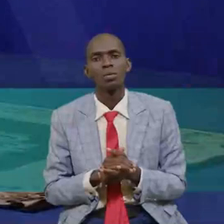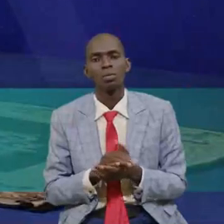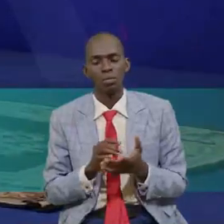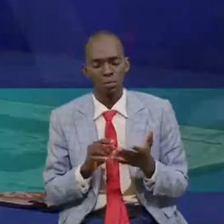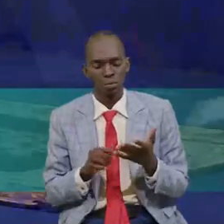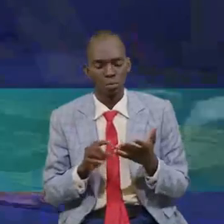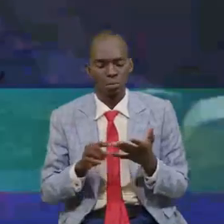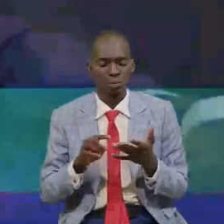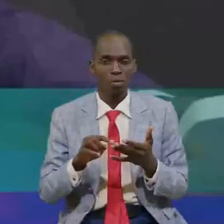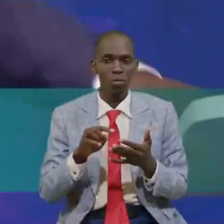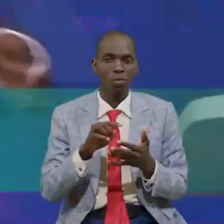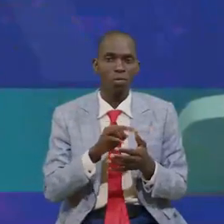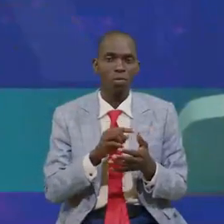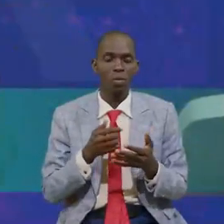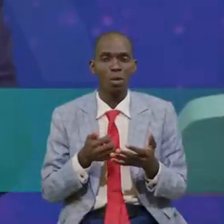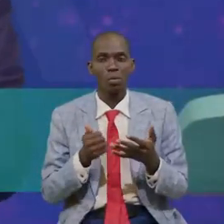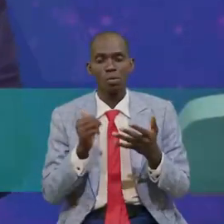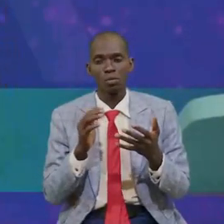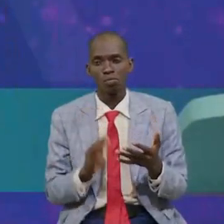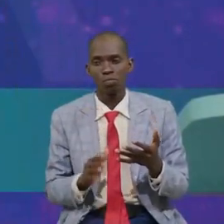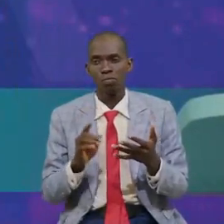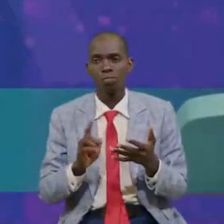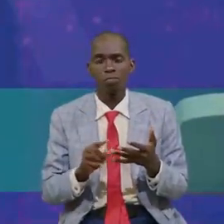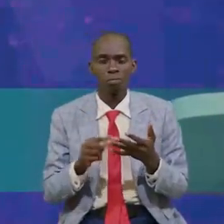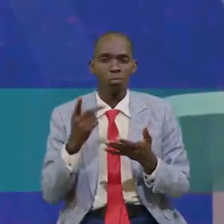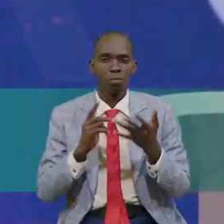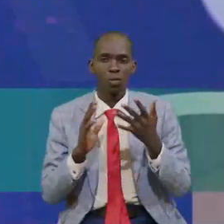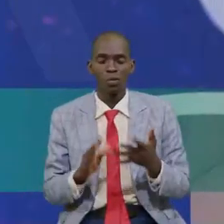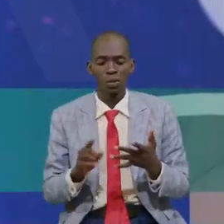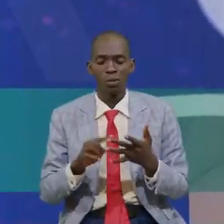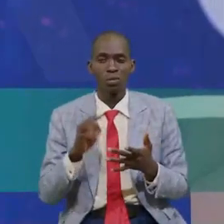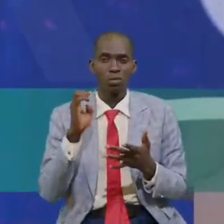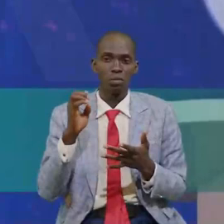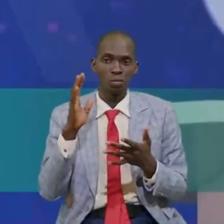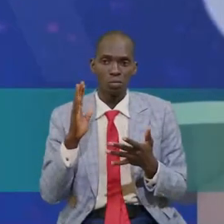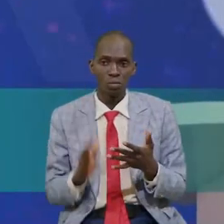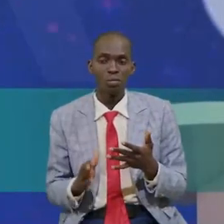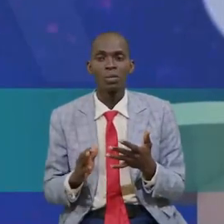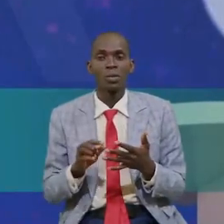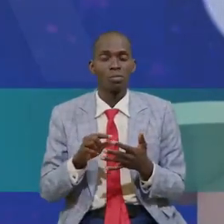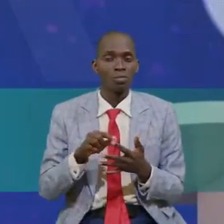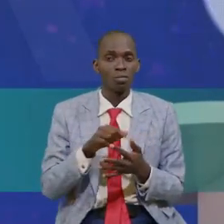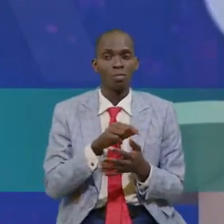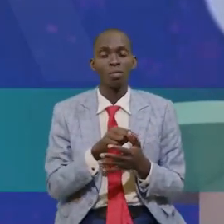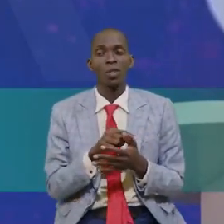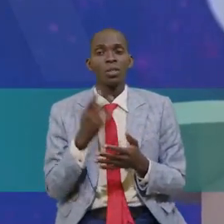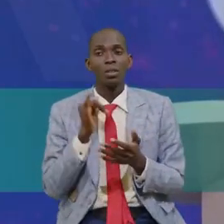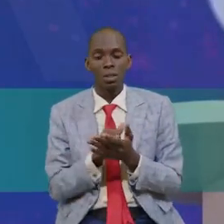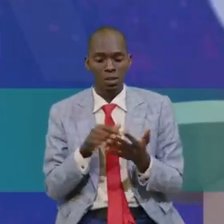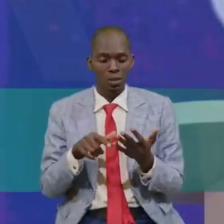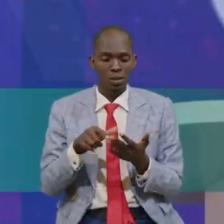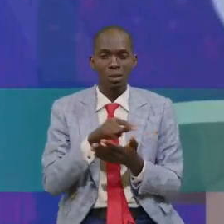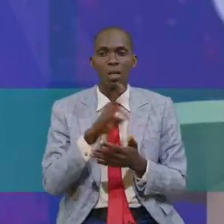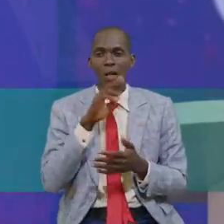ces saints ministères, peut-être tu m'as entendu avant, vous voyez le gros pouce,